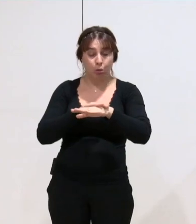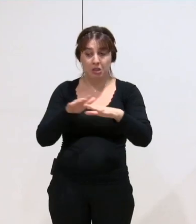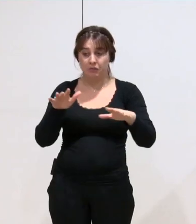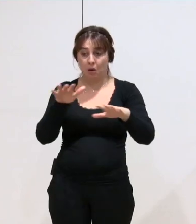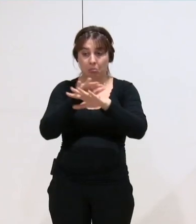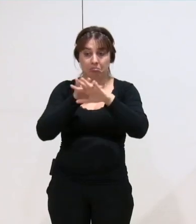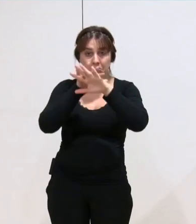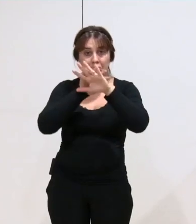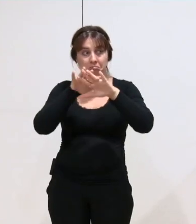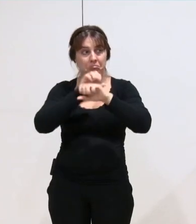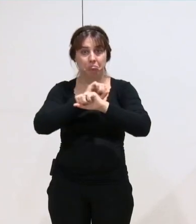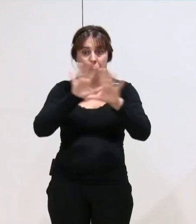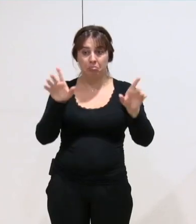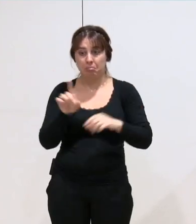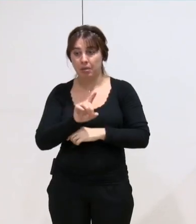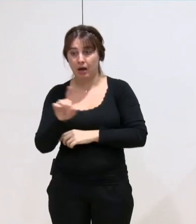expliquées,